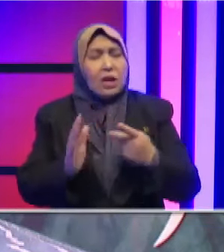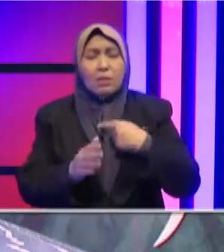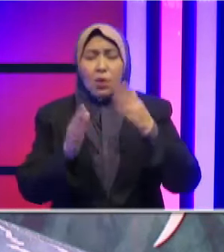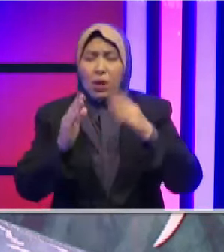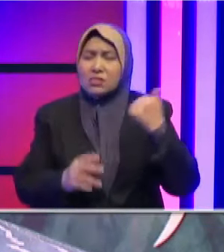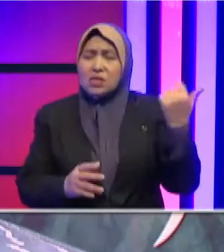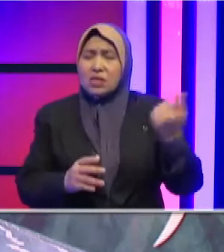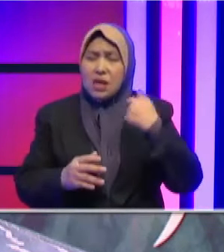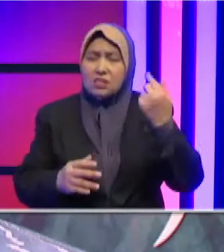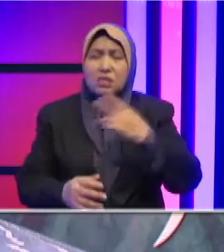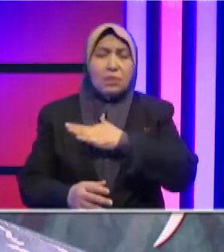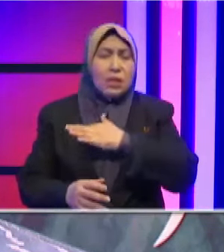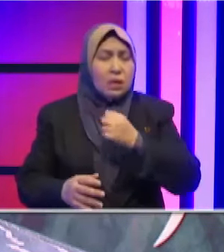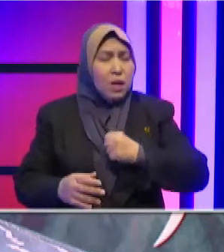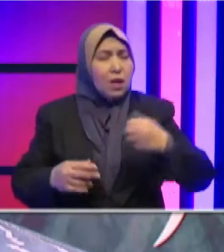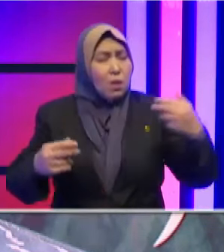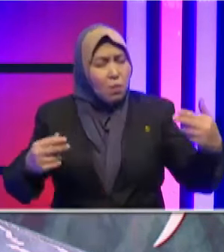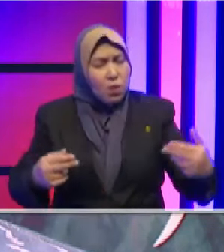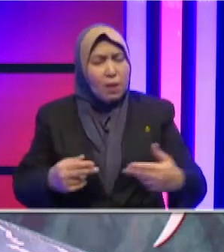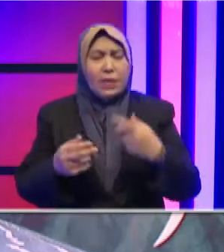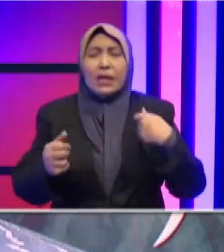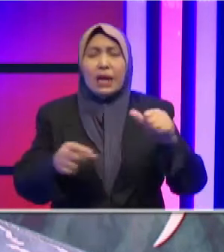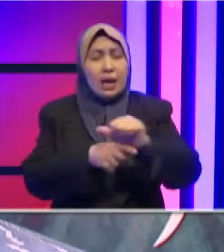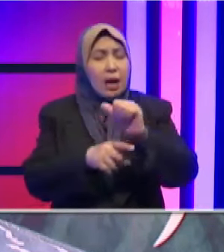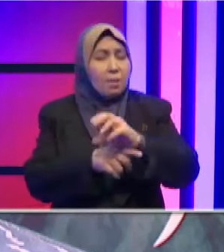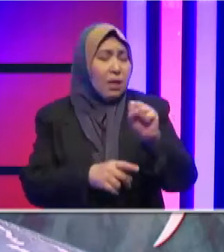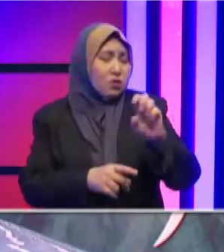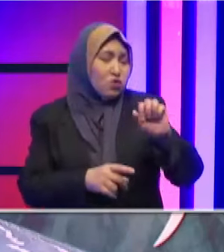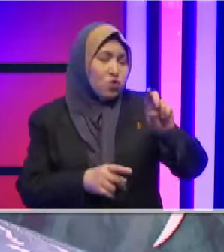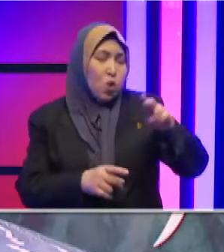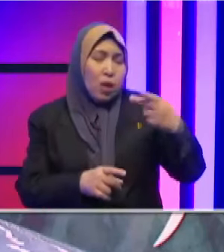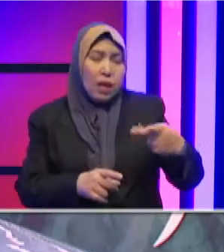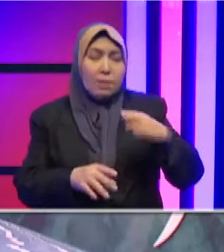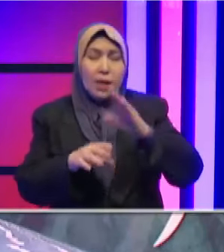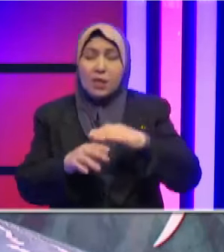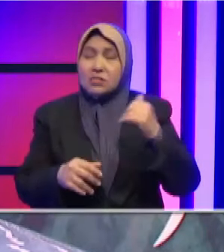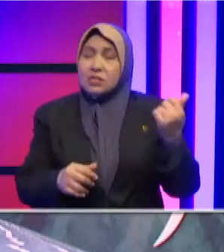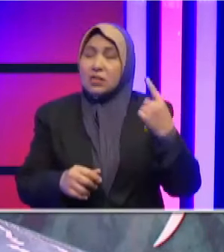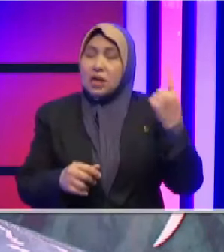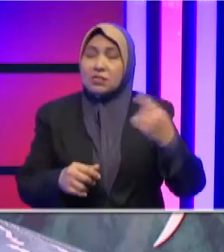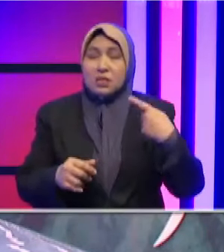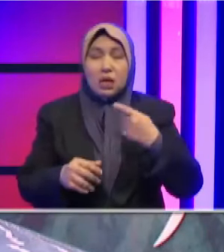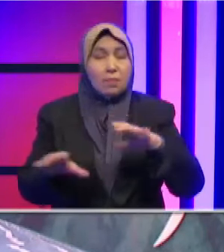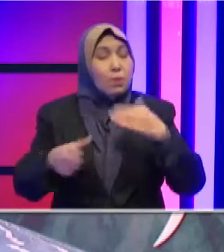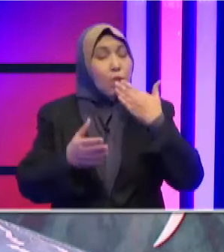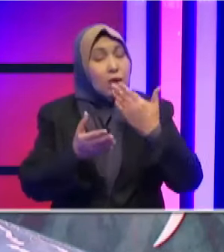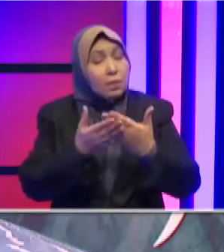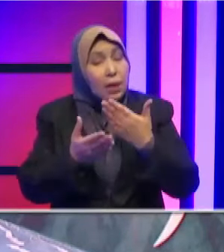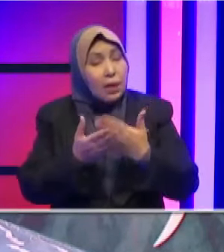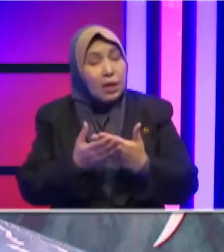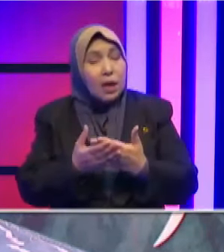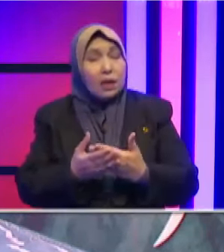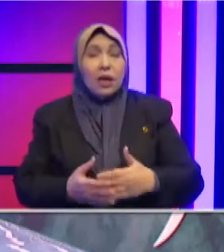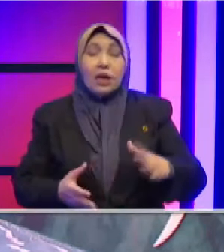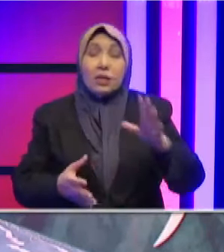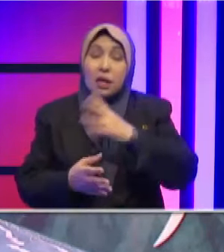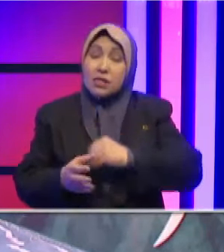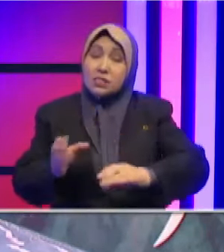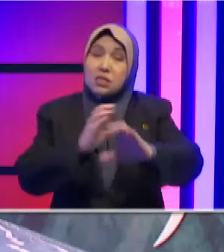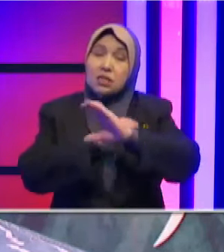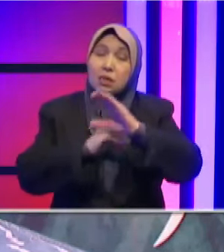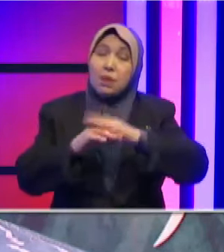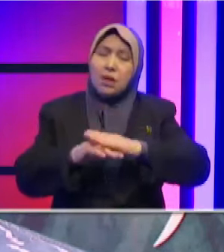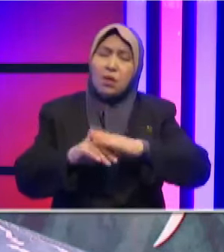ya Allah dan menghubungkan iman dengan amal sholeh ya Allah berilah kekuatan kepada kami untuk sensasi kami lakukan kebaikan Ya Allah cinta kami kepada